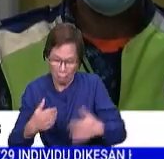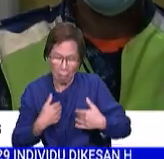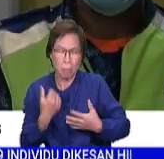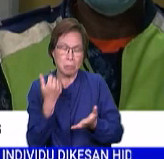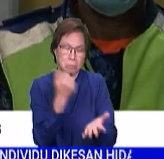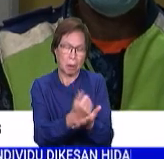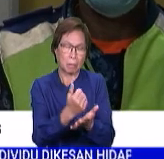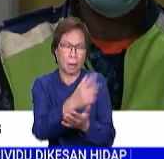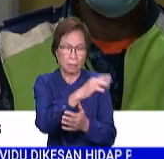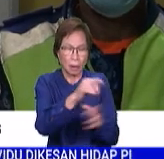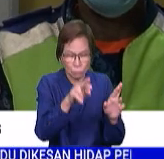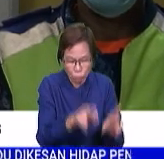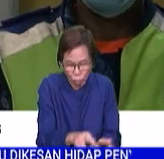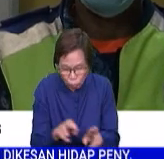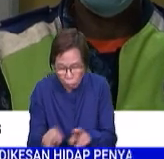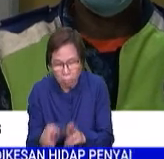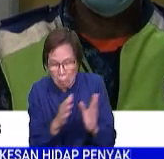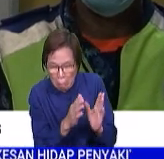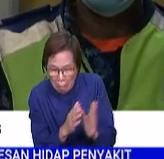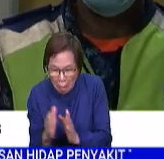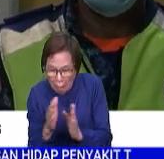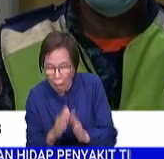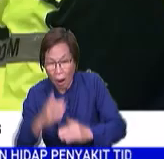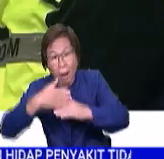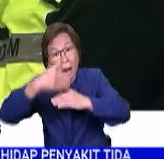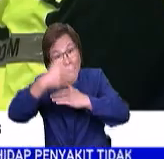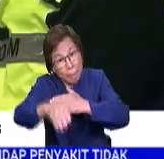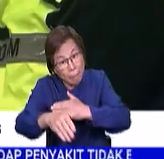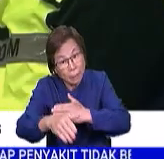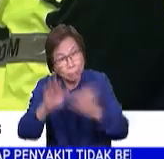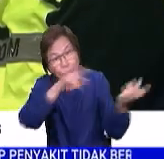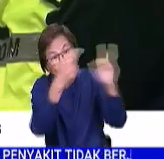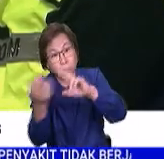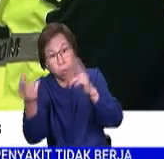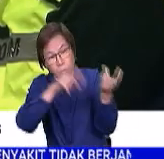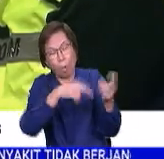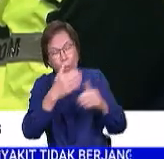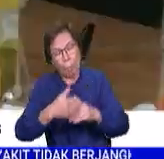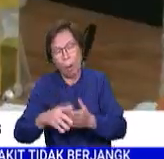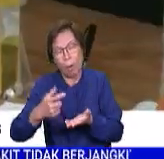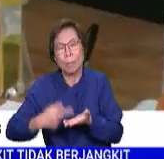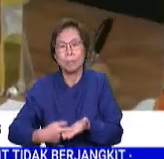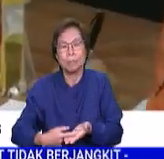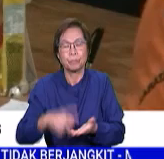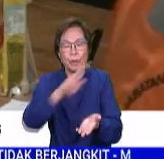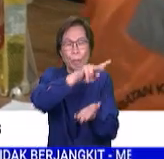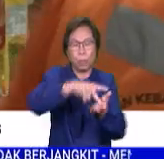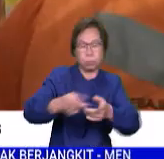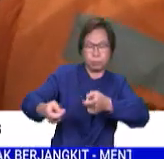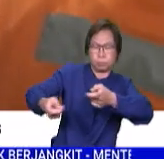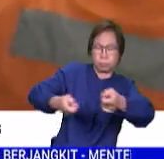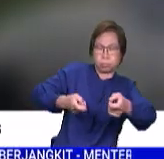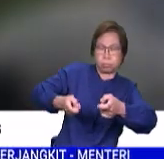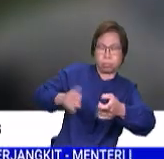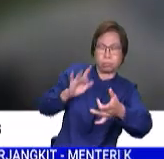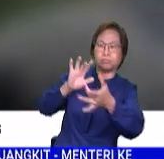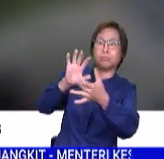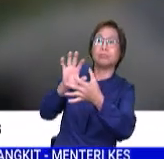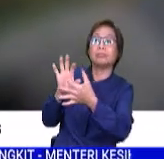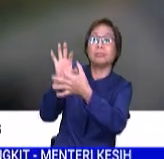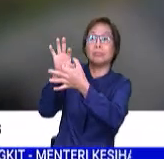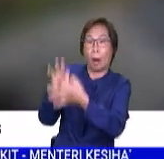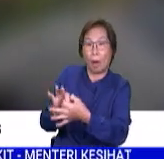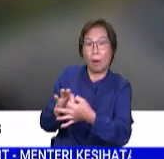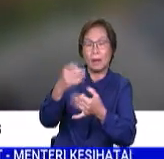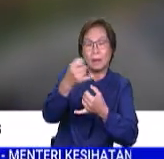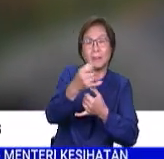perancangan bagi tujuan pasca bencana. Pusat kawalan itu turut dikoordinasi bersama Jabatan Bomba